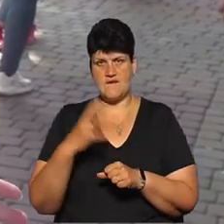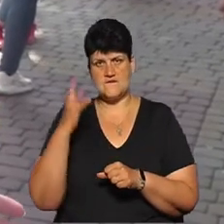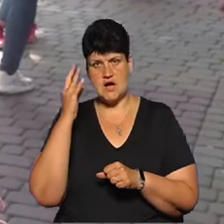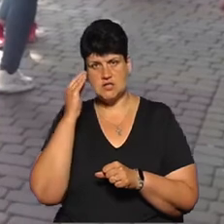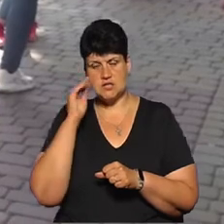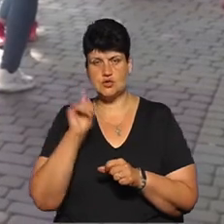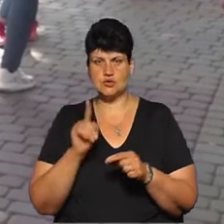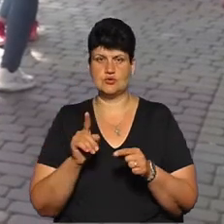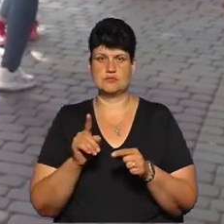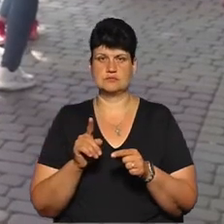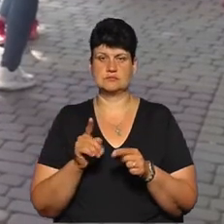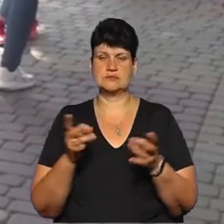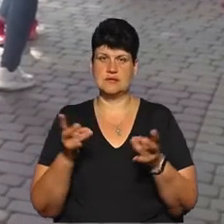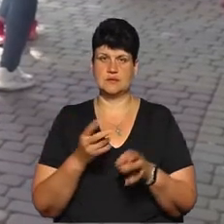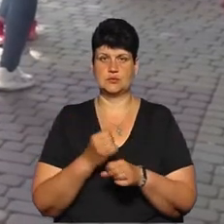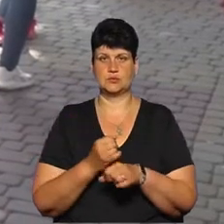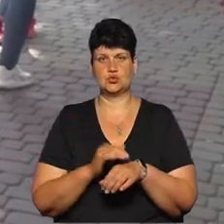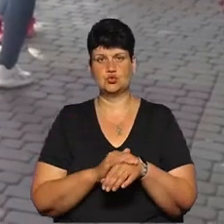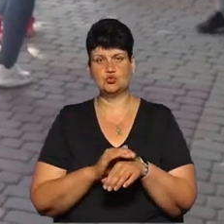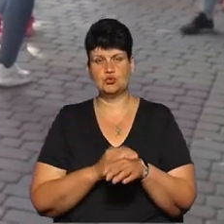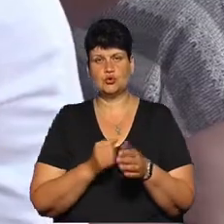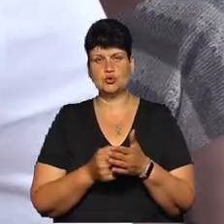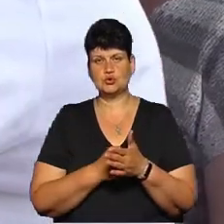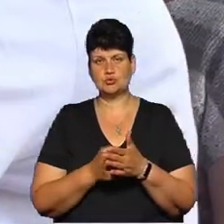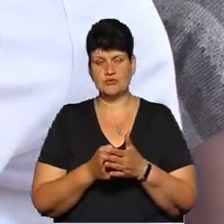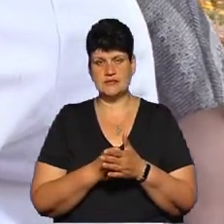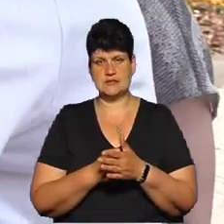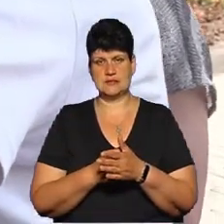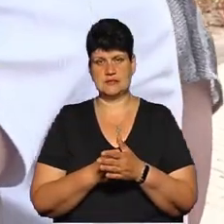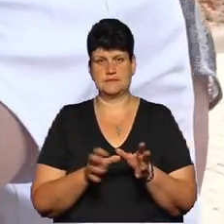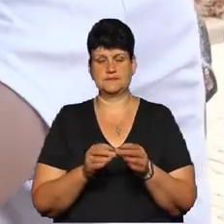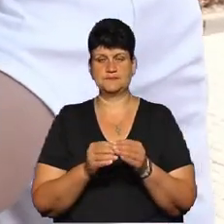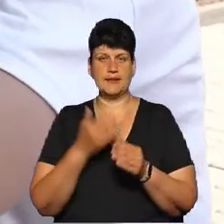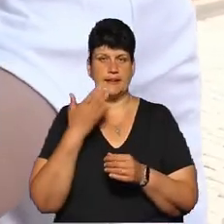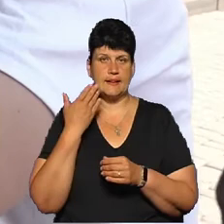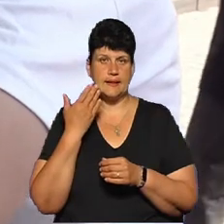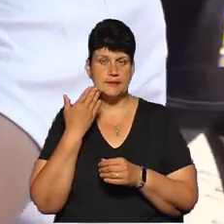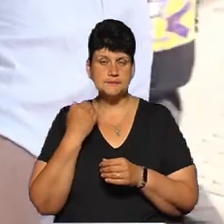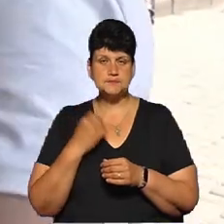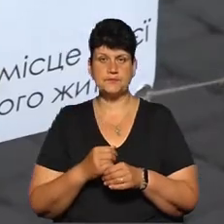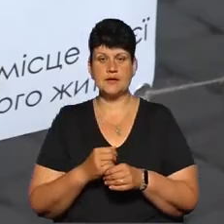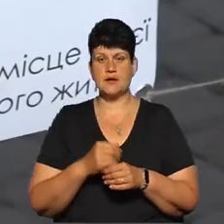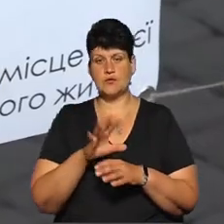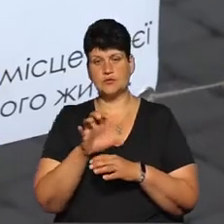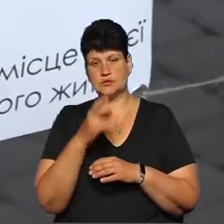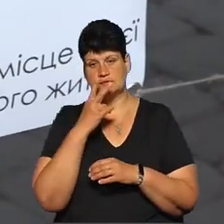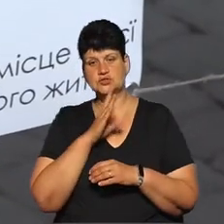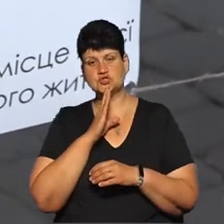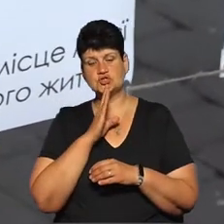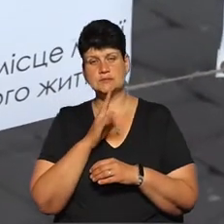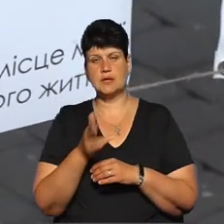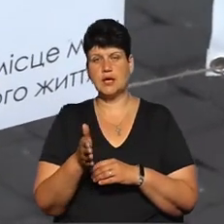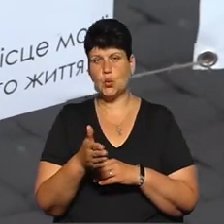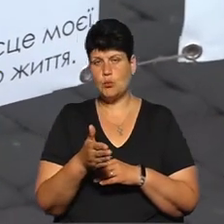разом все-таки творити добро і добиватися правди легше. Світлини роздивляється Ірина Кір'янова з Маріуполя. Жінка каже, те, що